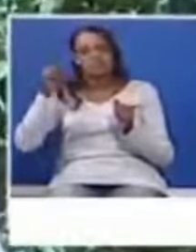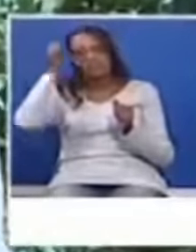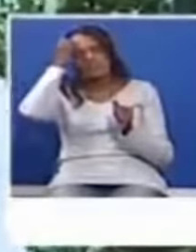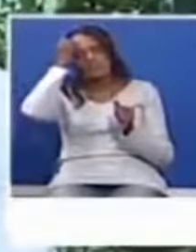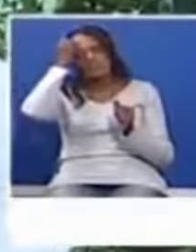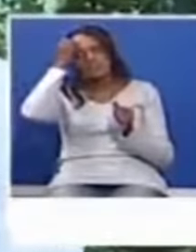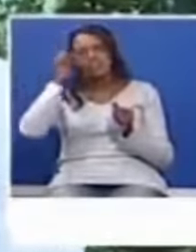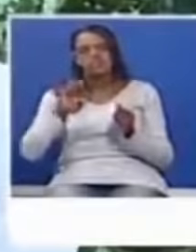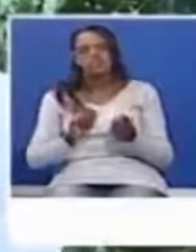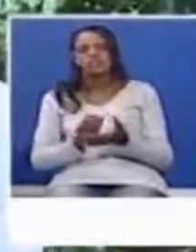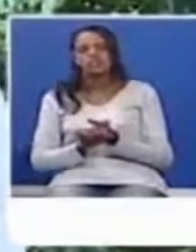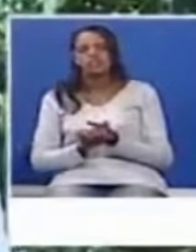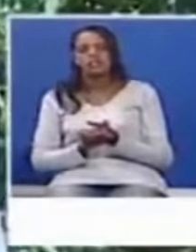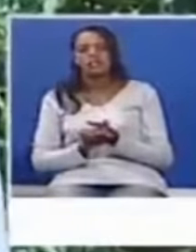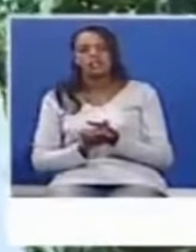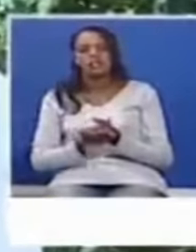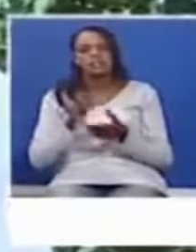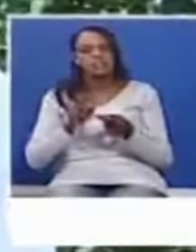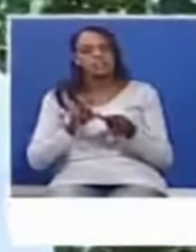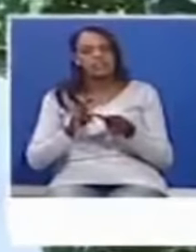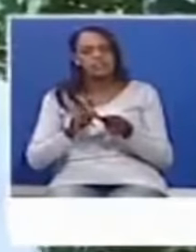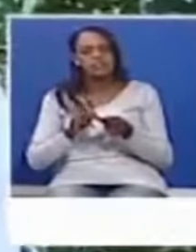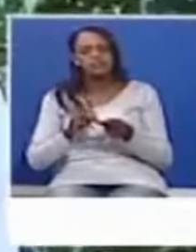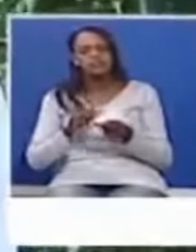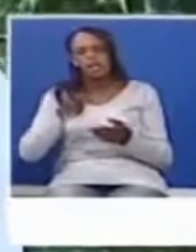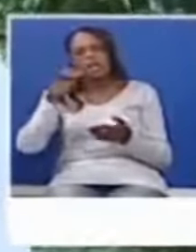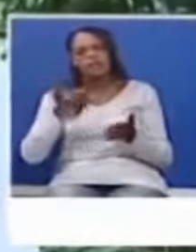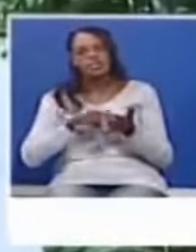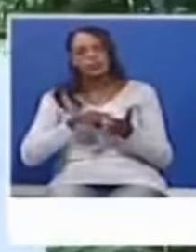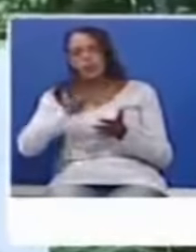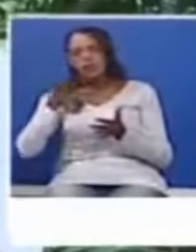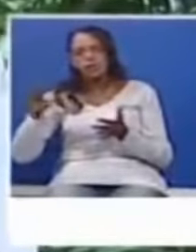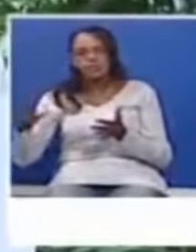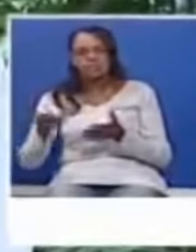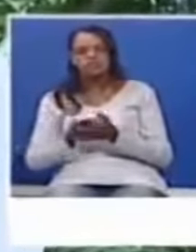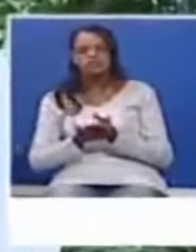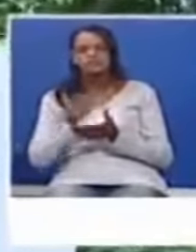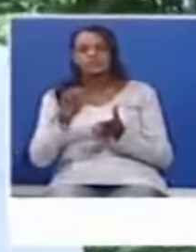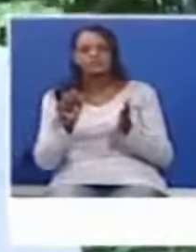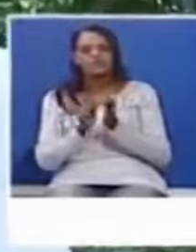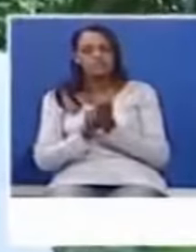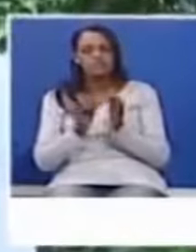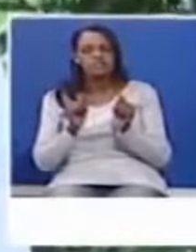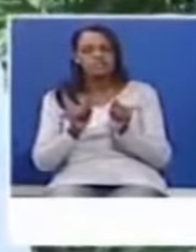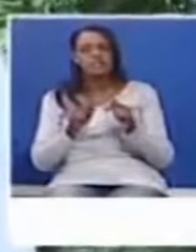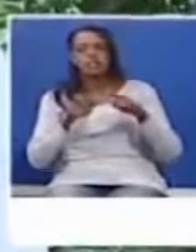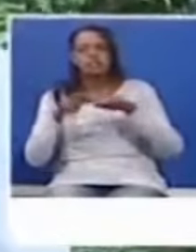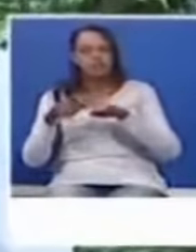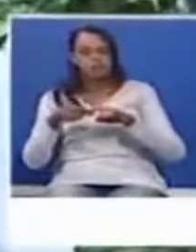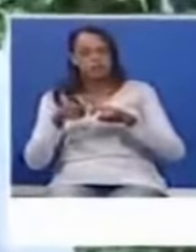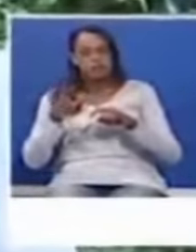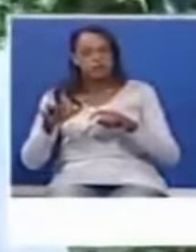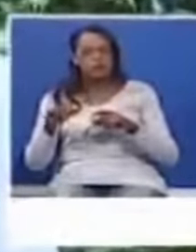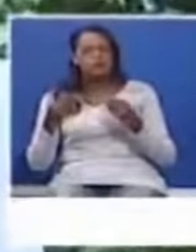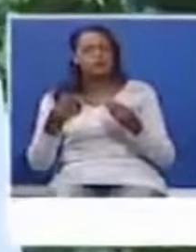ንምዝኽኻር ዝዓለመ እዩ እቲ ሳለሳይ ዝዓበየ ነጥቢ ከዓ ኩለን ትካላት ተን ዝምልከተን ማለት እየ ወላ ስድራ ቤታት ኣብ ቆልዑ